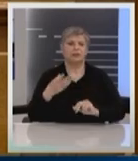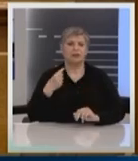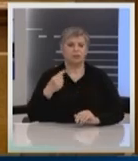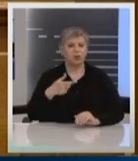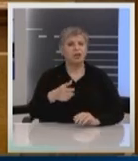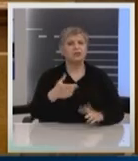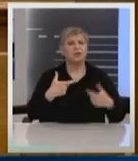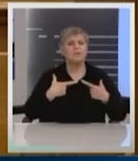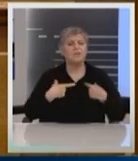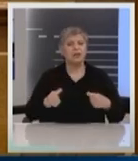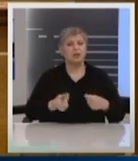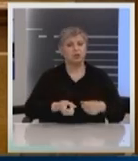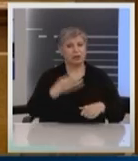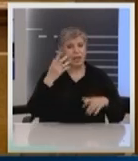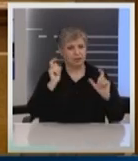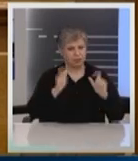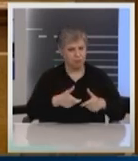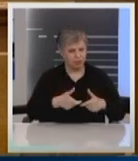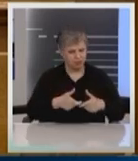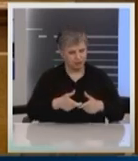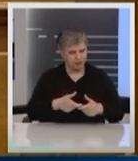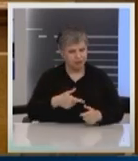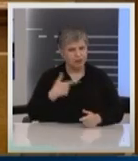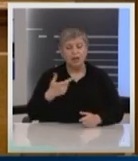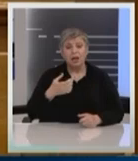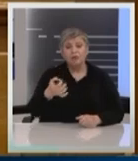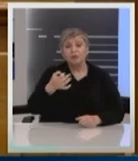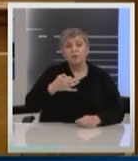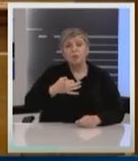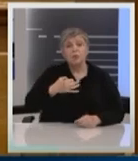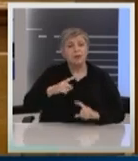Δημοκρατίας, μου είπε το εξής, ότι εμείς προσπαθούμε